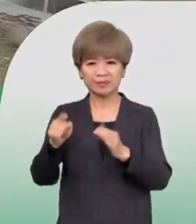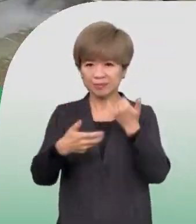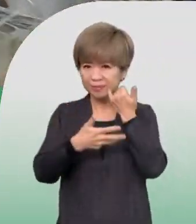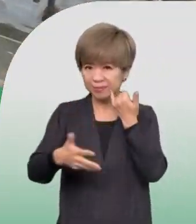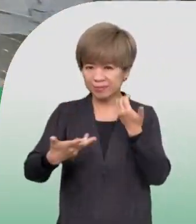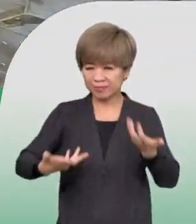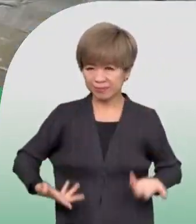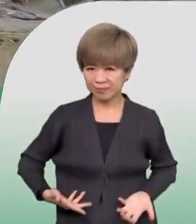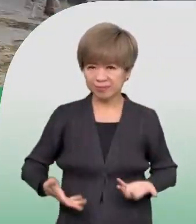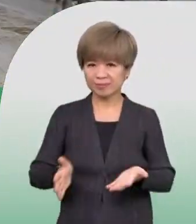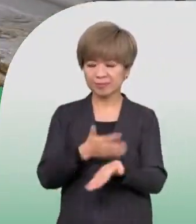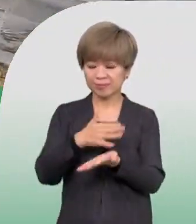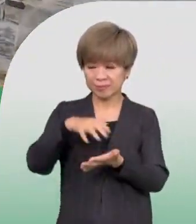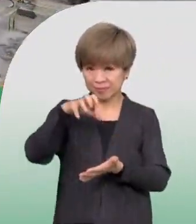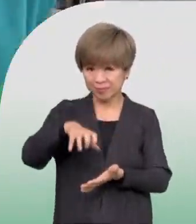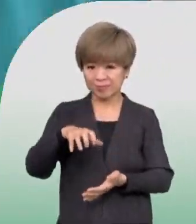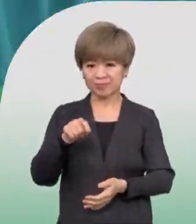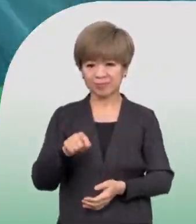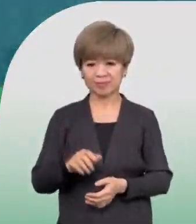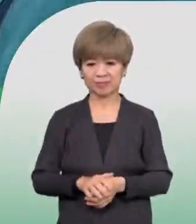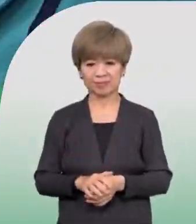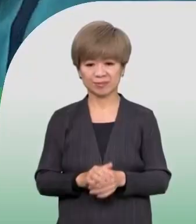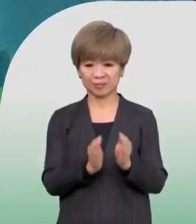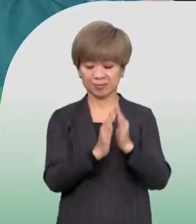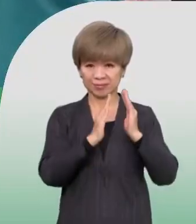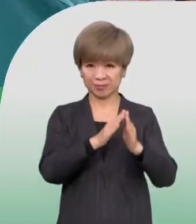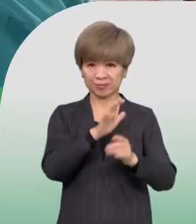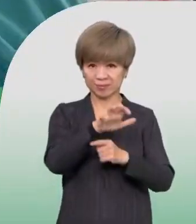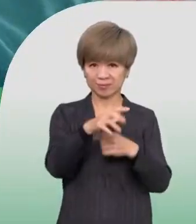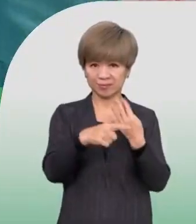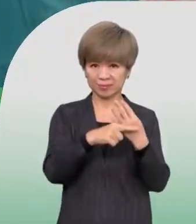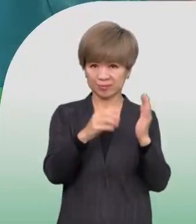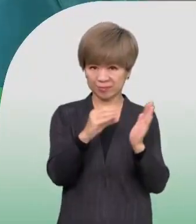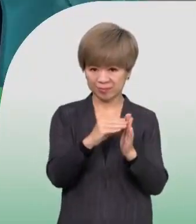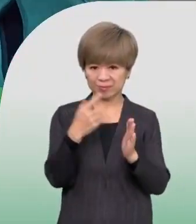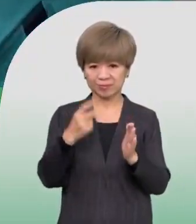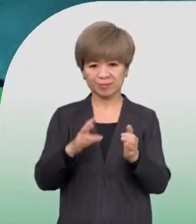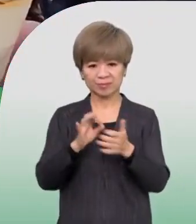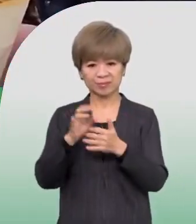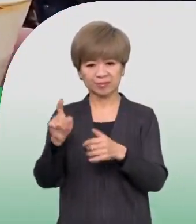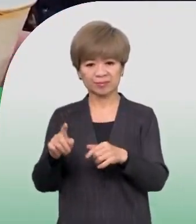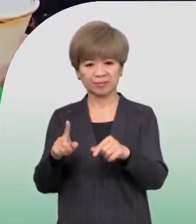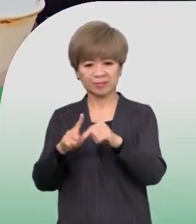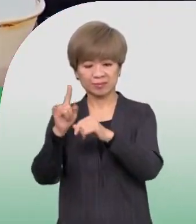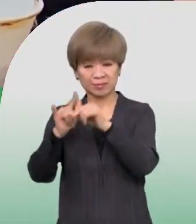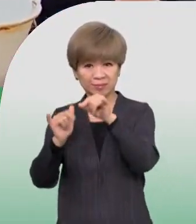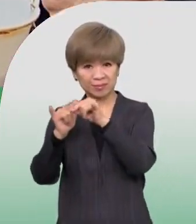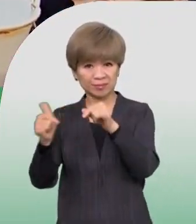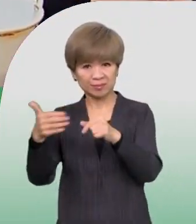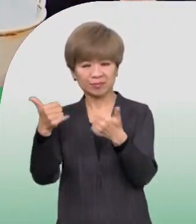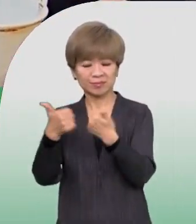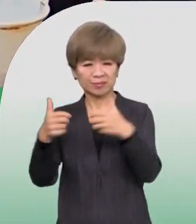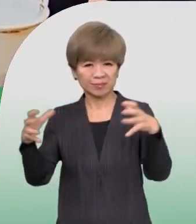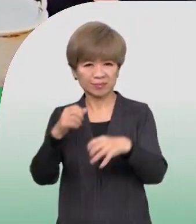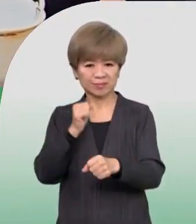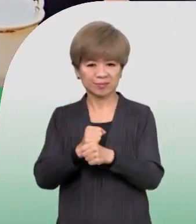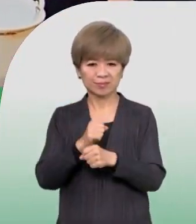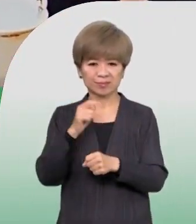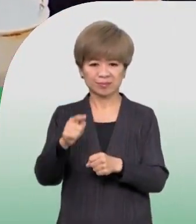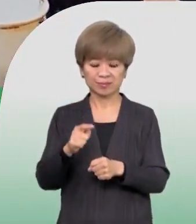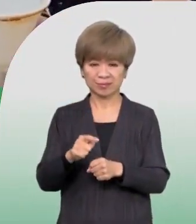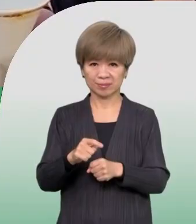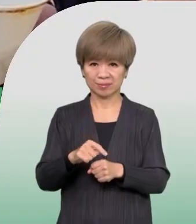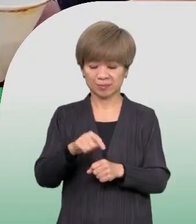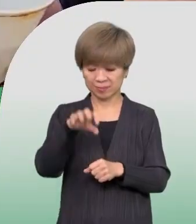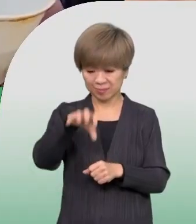家休闲农业发展协会同桃园市农业局韩国中央区五会向下来合作，用城市的主点